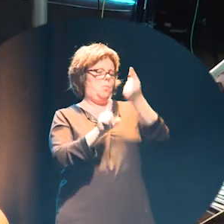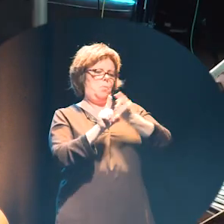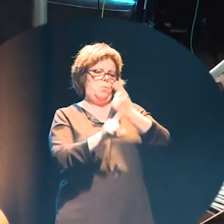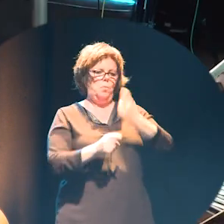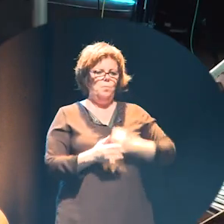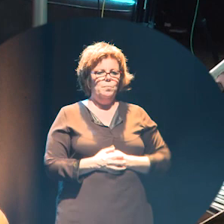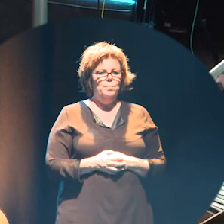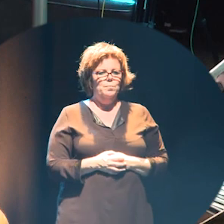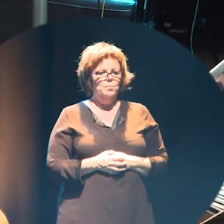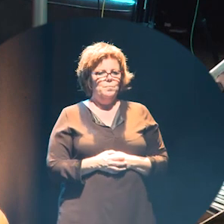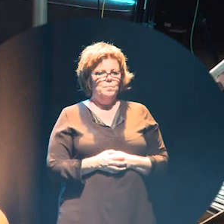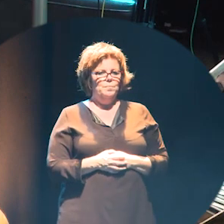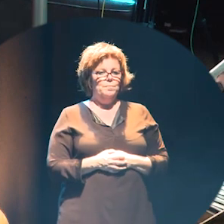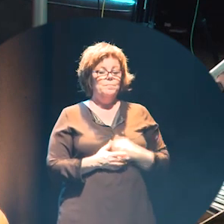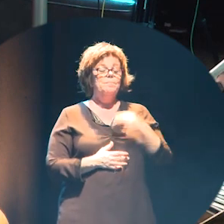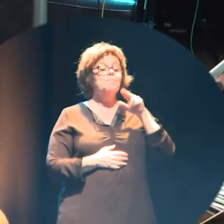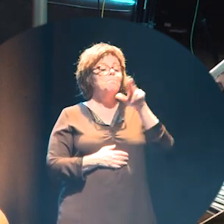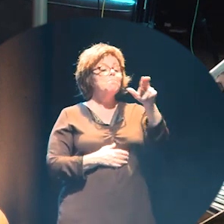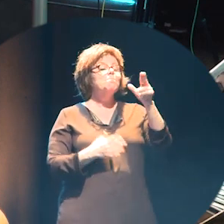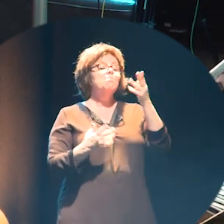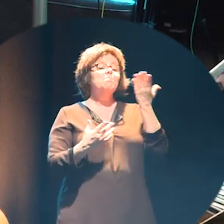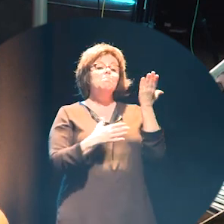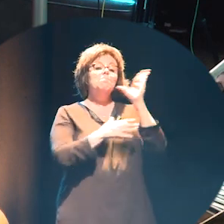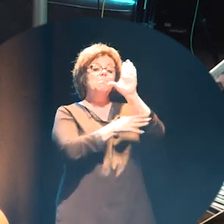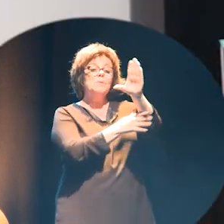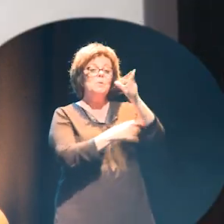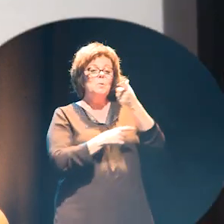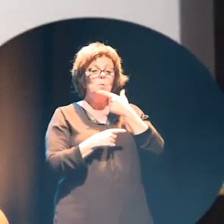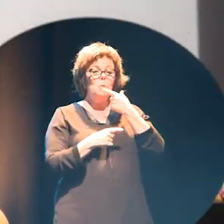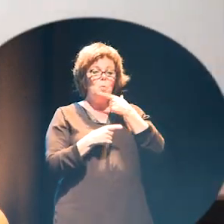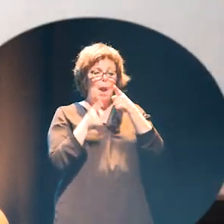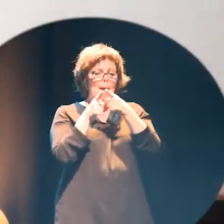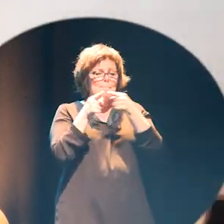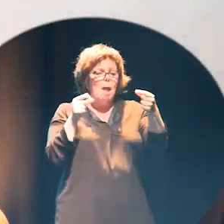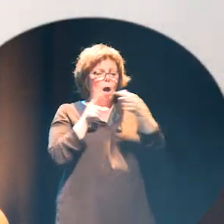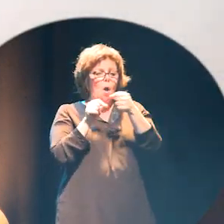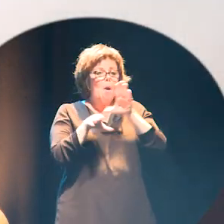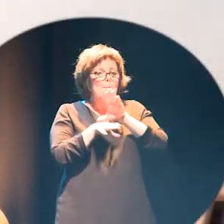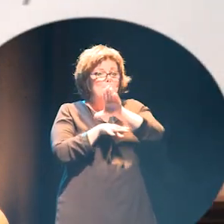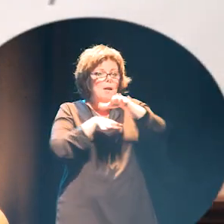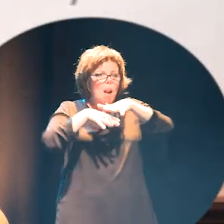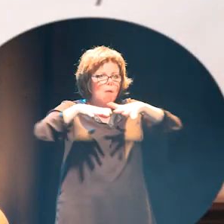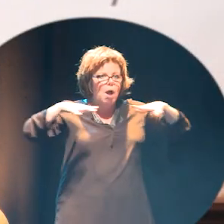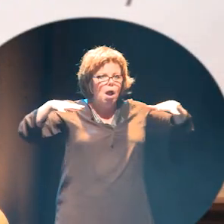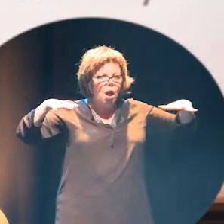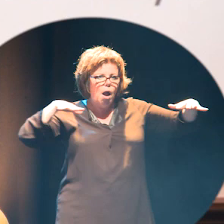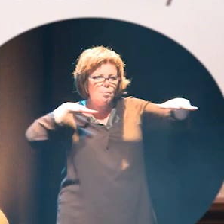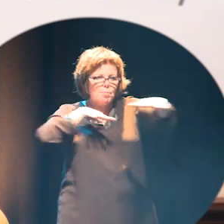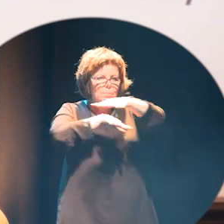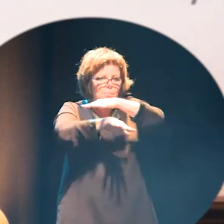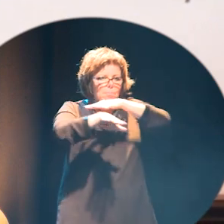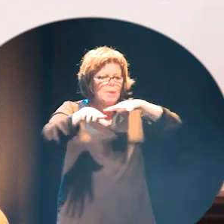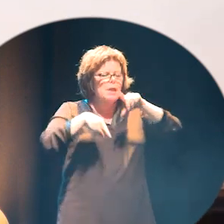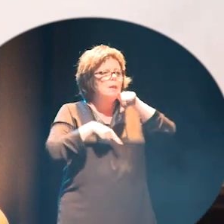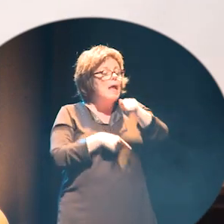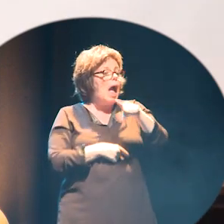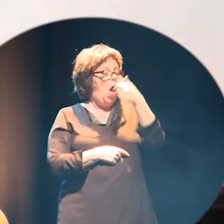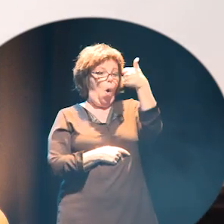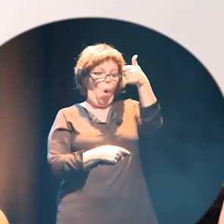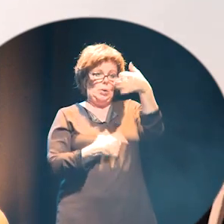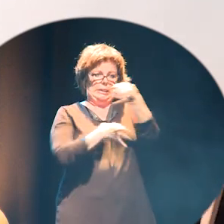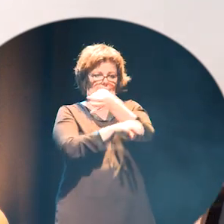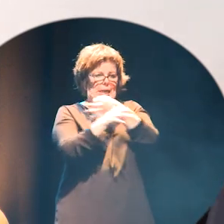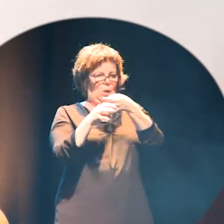Eh bien, je vais vous parler du phytoplancton. Le phytoplancton, ce sont des organismes unicellulaires, une cellule, un